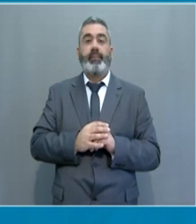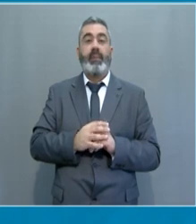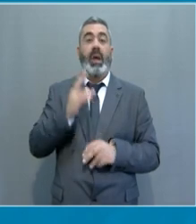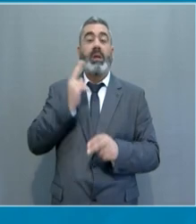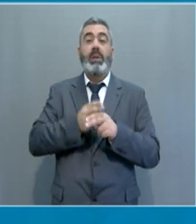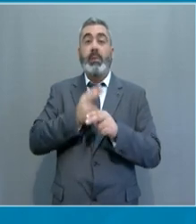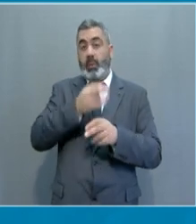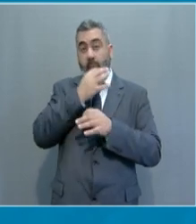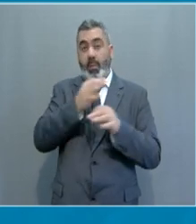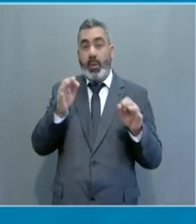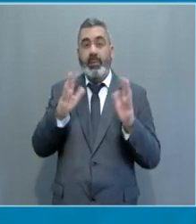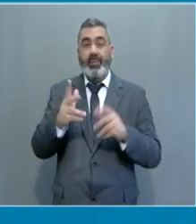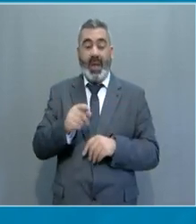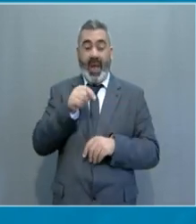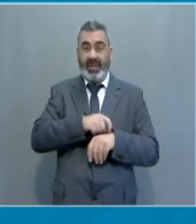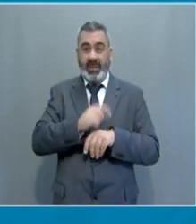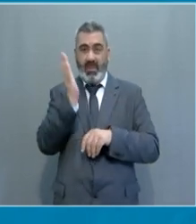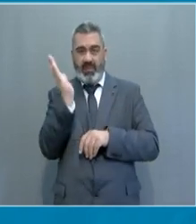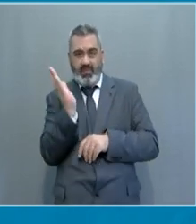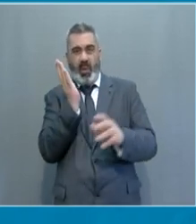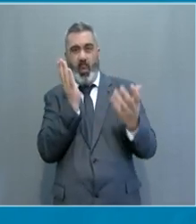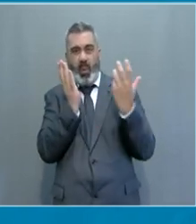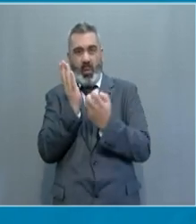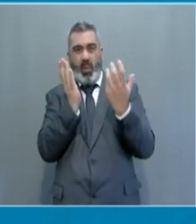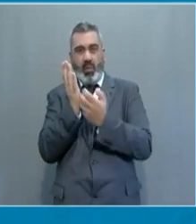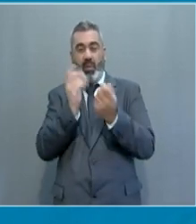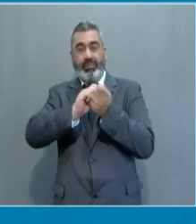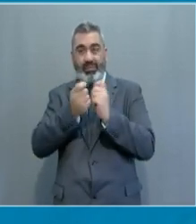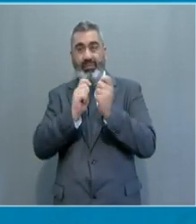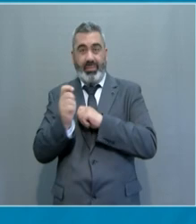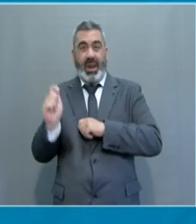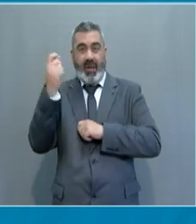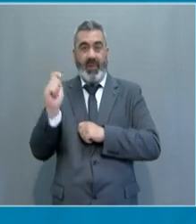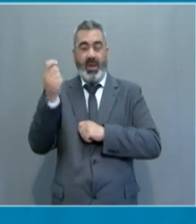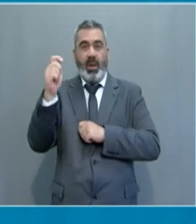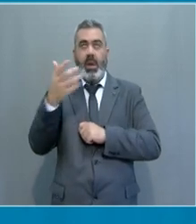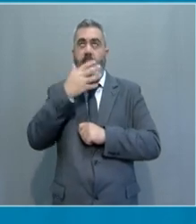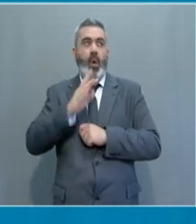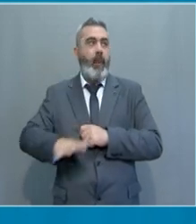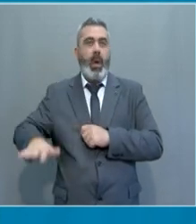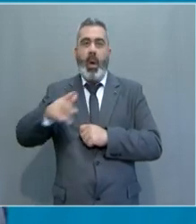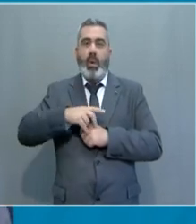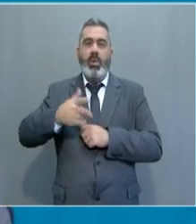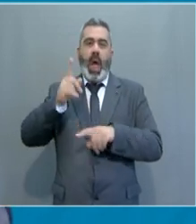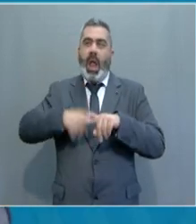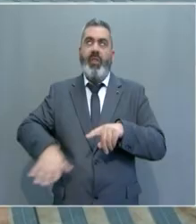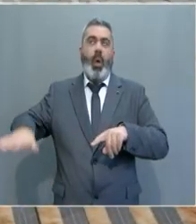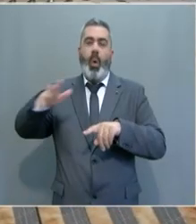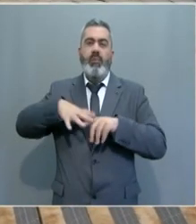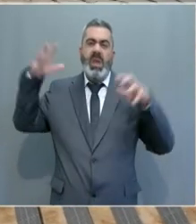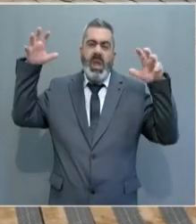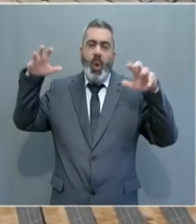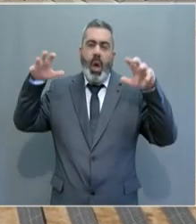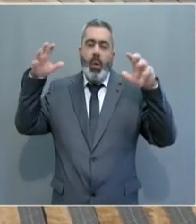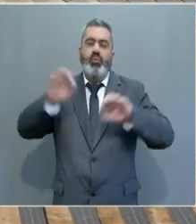ότι με την ηλεκτρική ενέργεια που θα παράγεται εδώ, αξιοποιώντας βέβαια τον άπλετο ήλιο που διαθέτει η χώρα, η Ελλάδα,